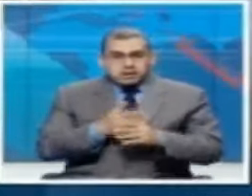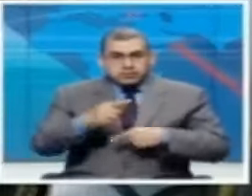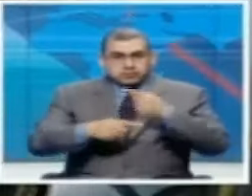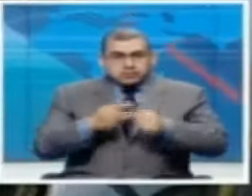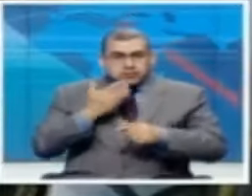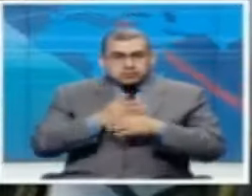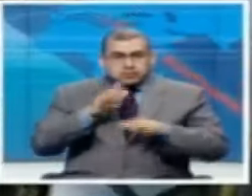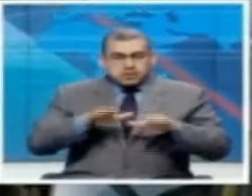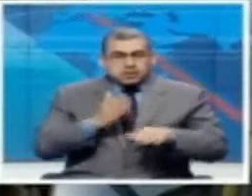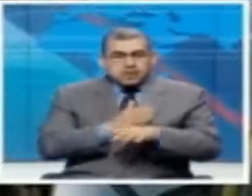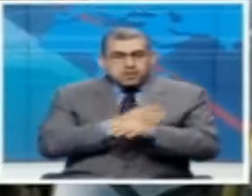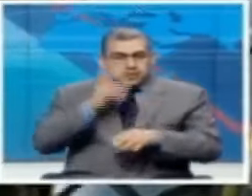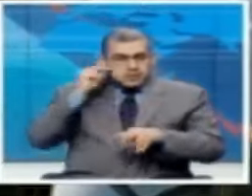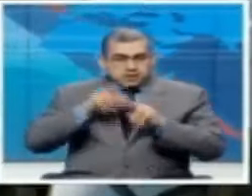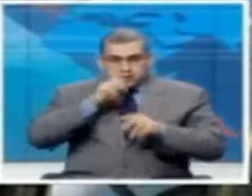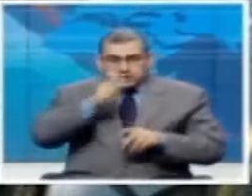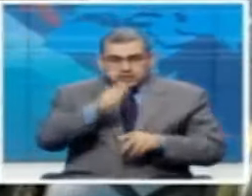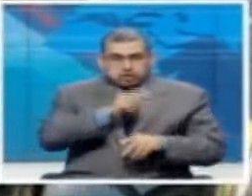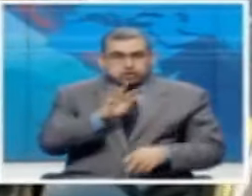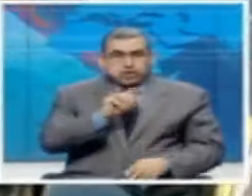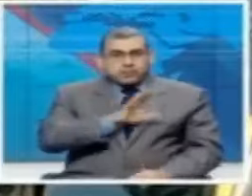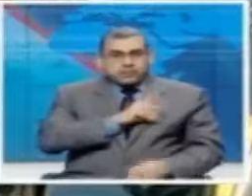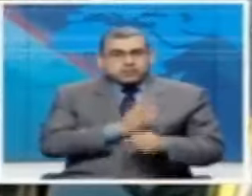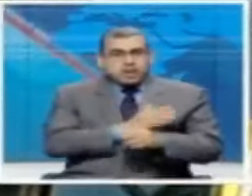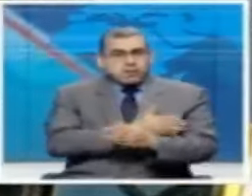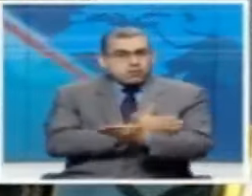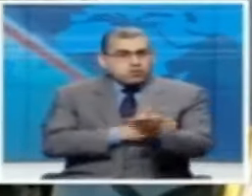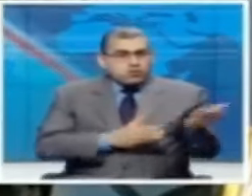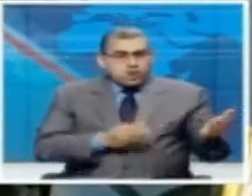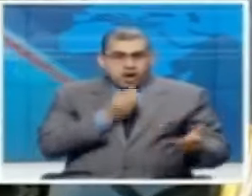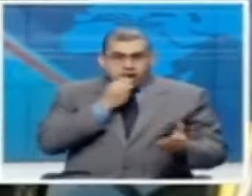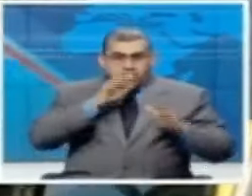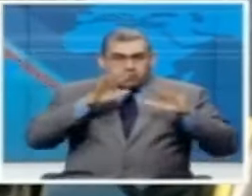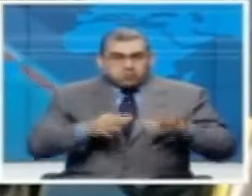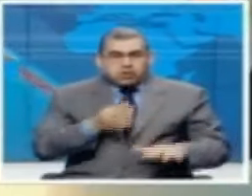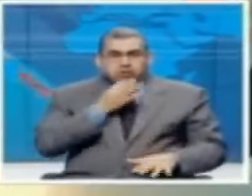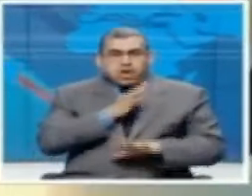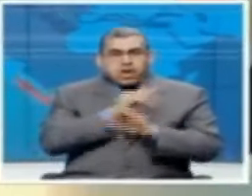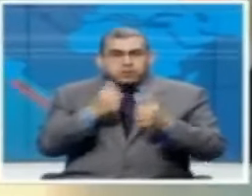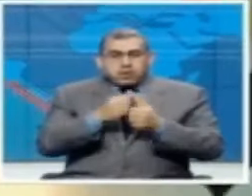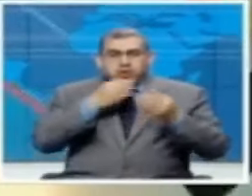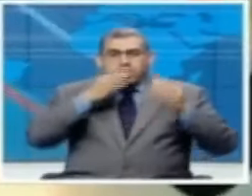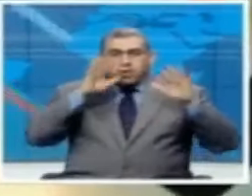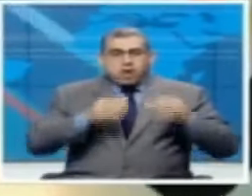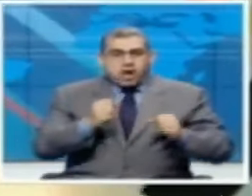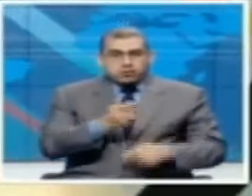الازمه الراهنه وما يعانيه ابناء الشعب الفلسطيني من نقص في كافه مقومات